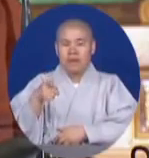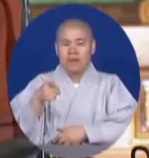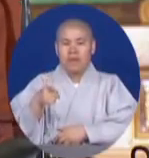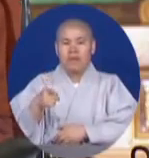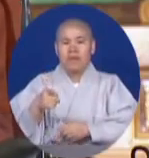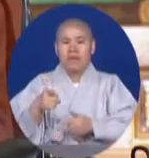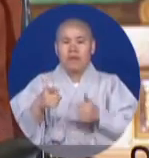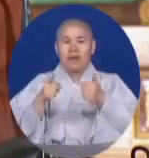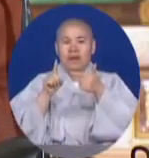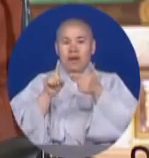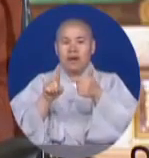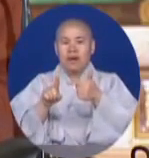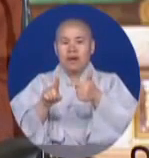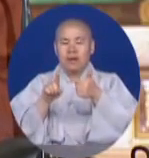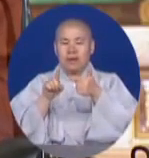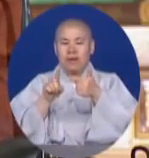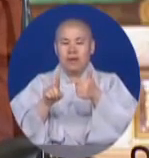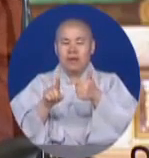불선이로다